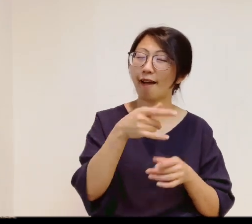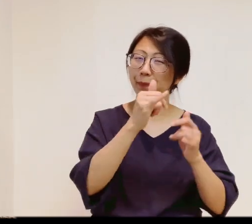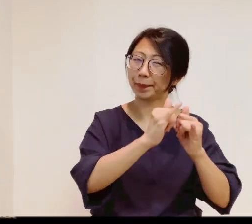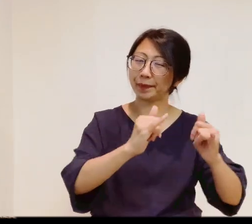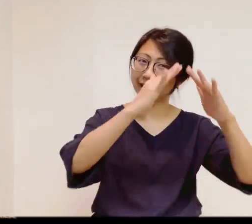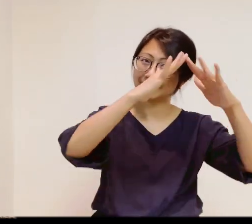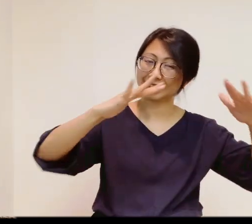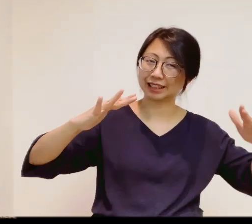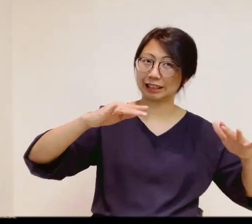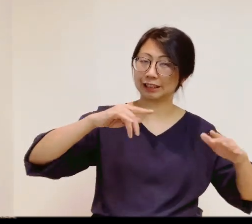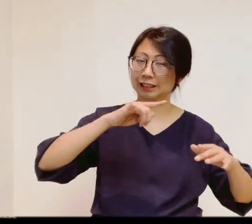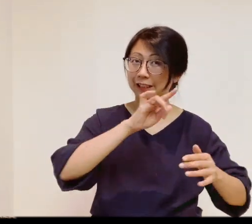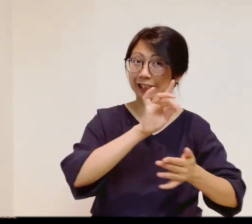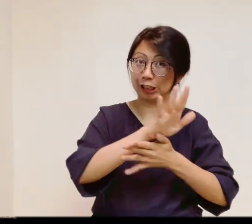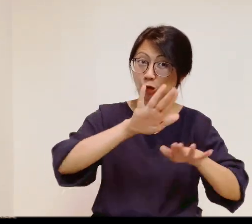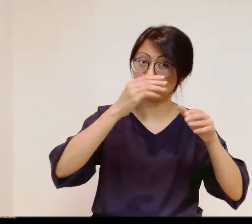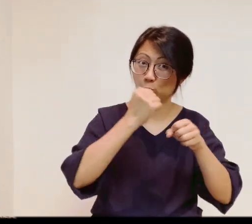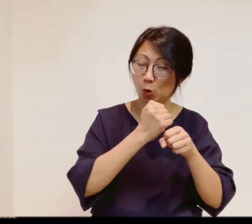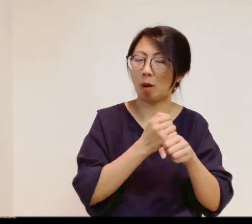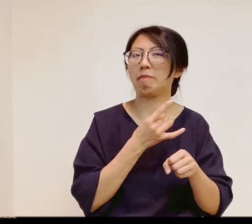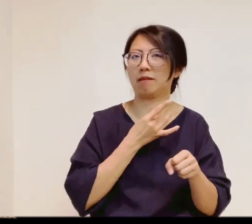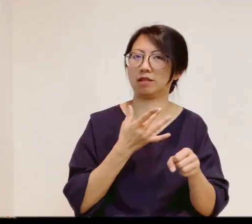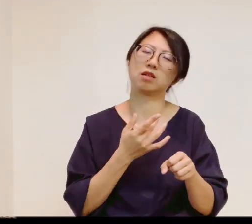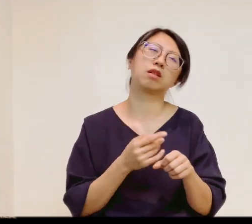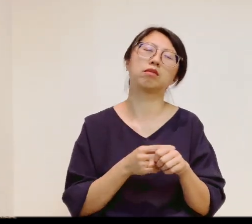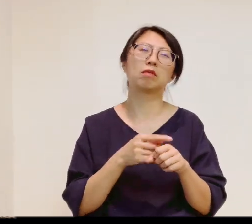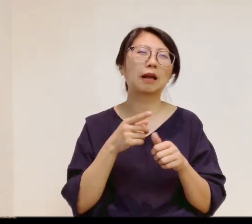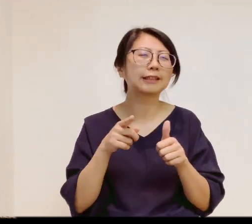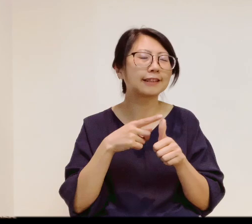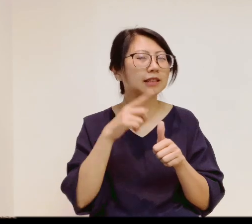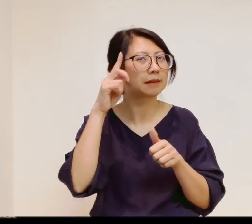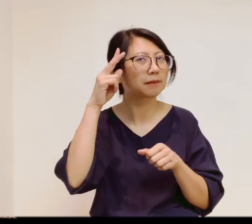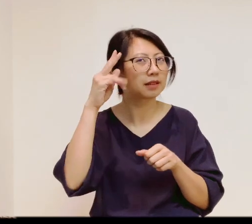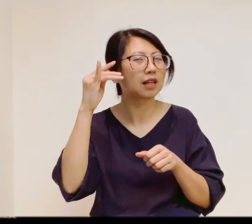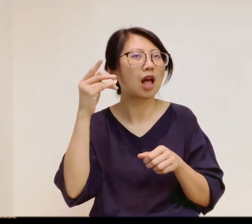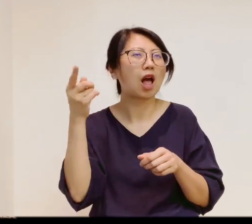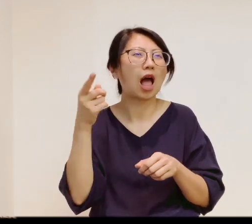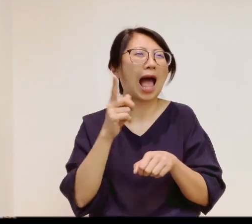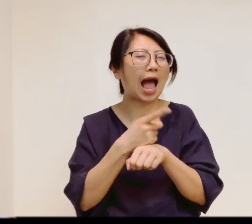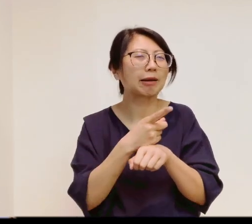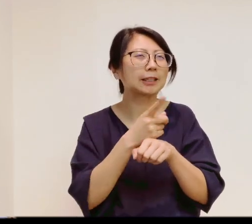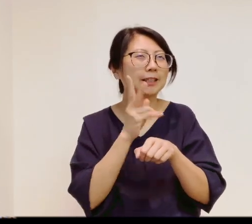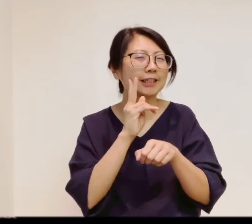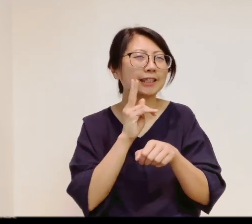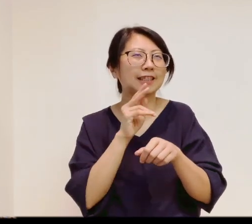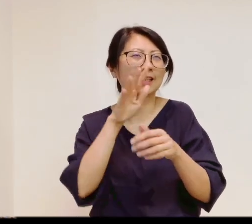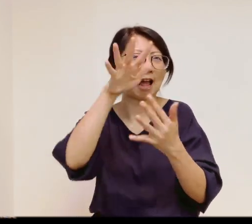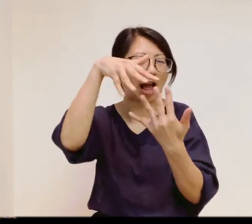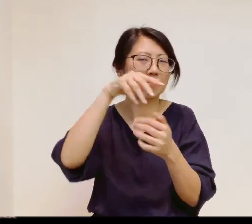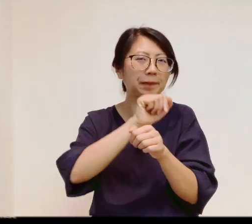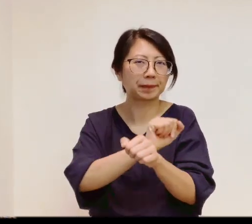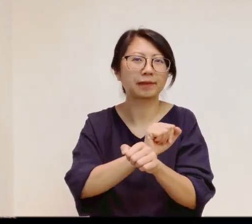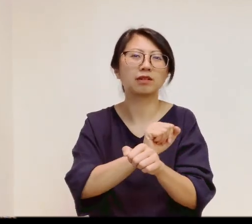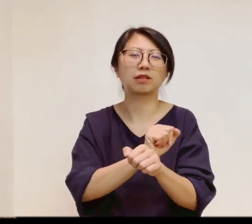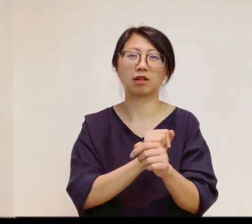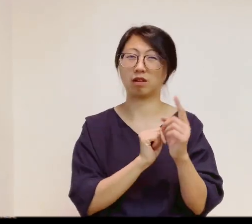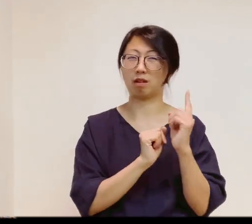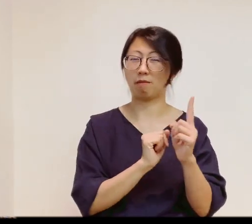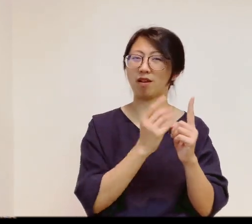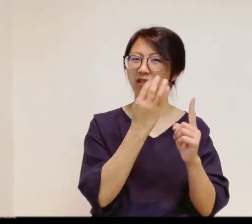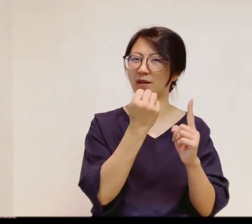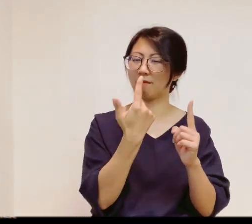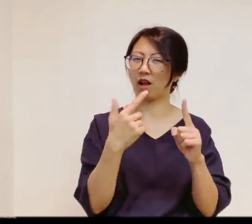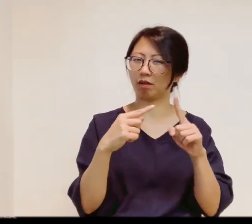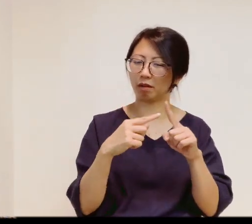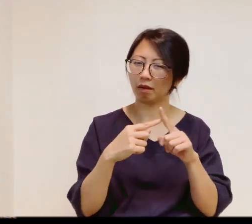幾日裏邊咧，先運咗你一個即係機壓嘅一個好似監房咁嘅地方。咁佢話同一時間，佢有148人咧就